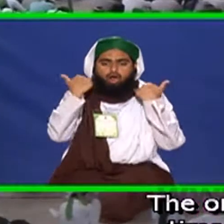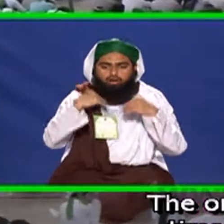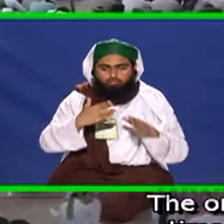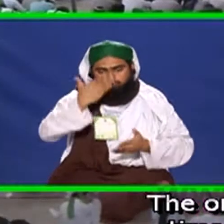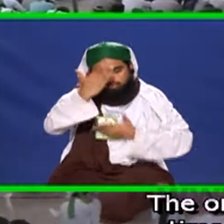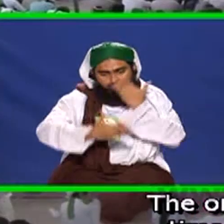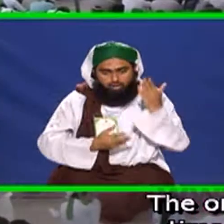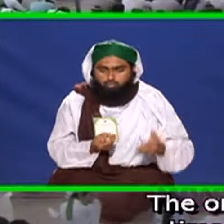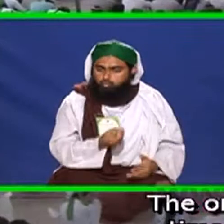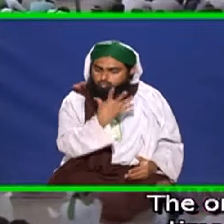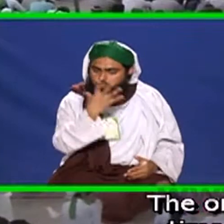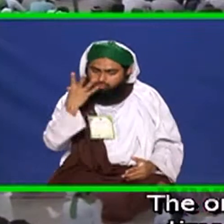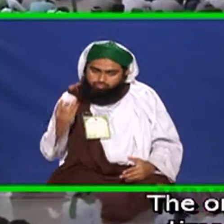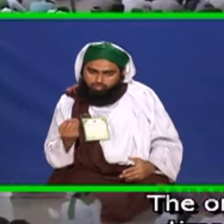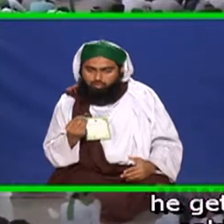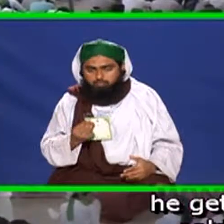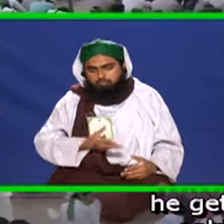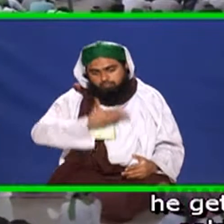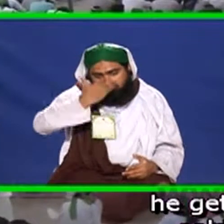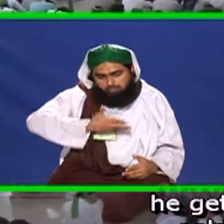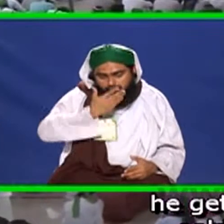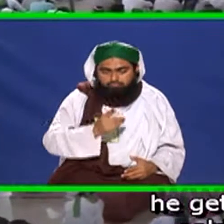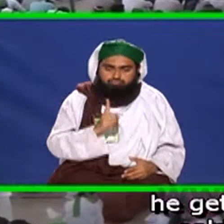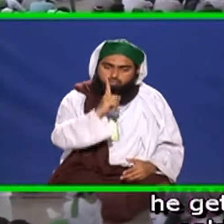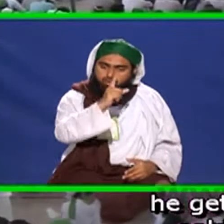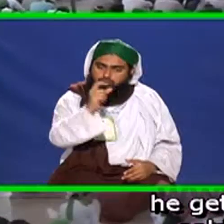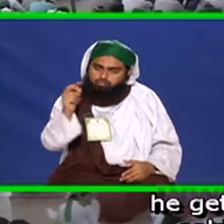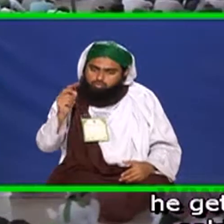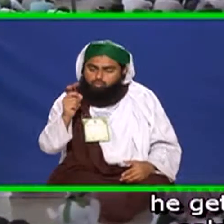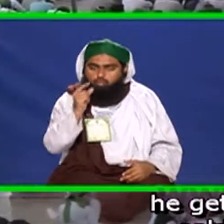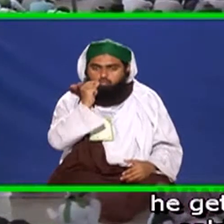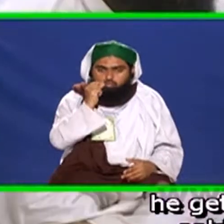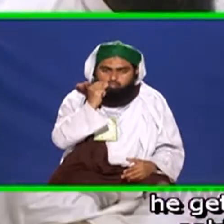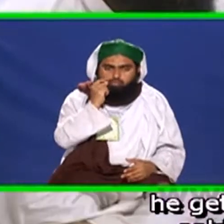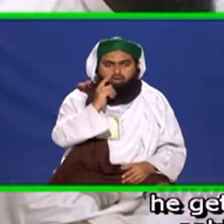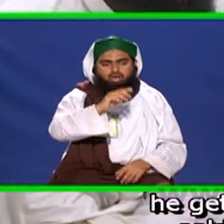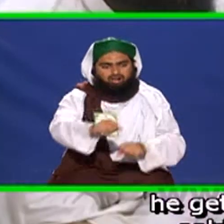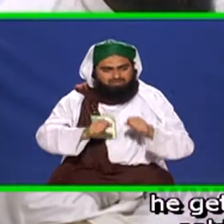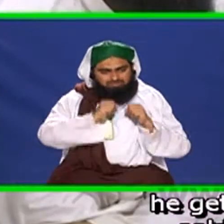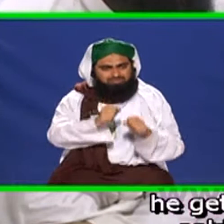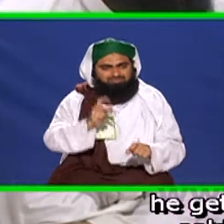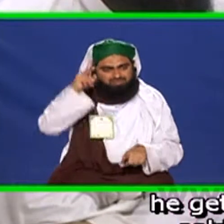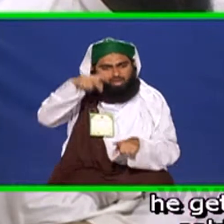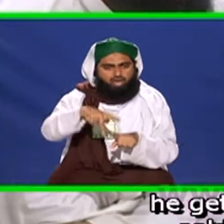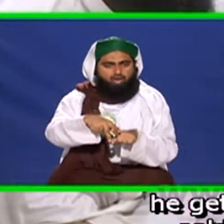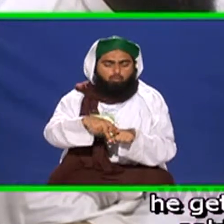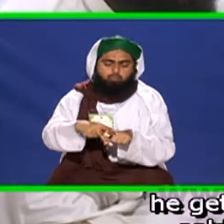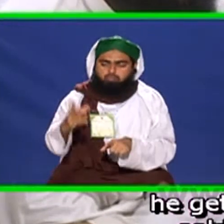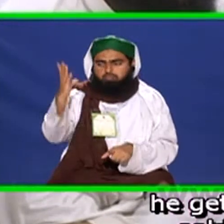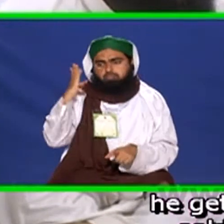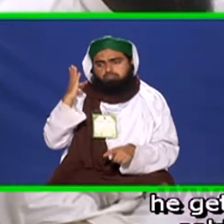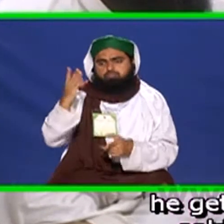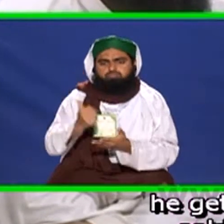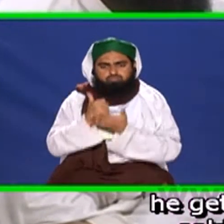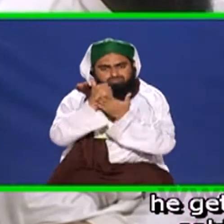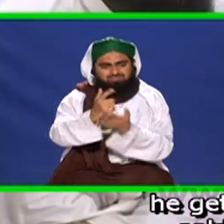بار الحمدللہ صبح و شام، تو اسے 100 مجاہدین کو گھوڑے پر سوار کرنے کا، یعنی ان